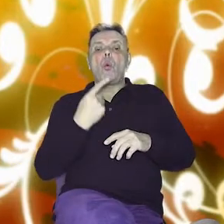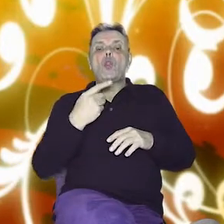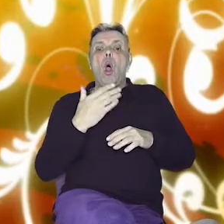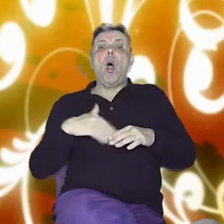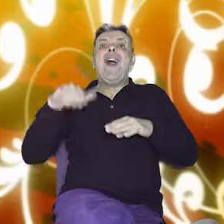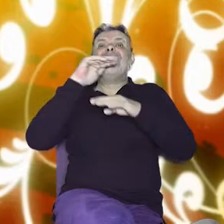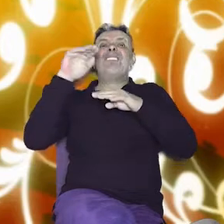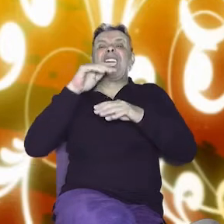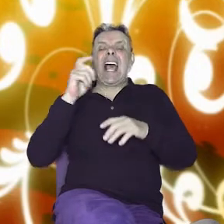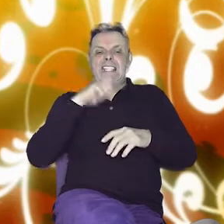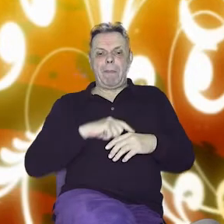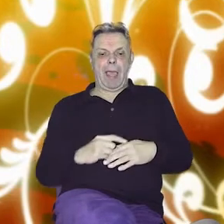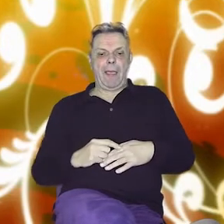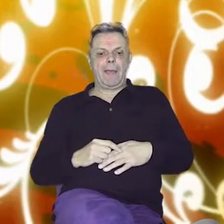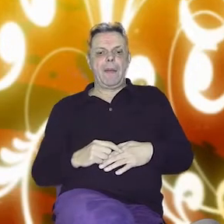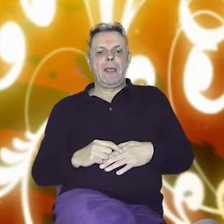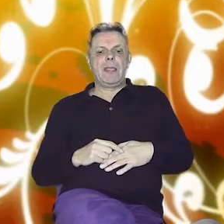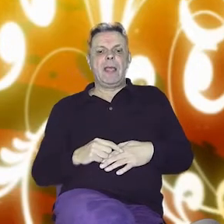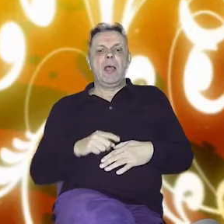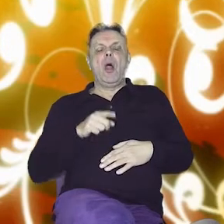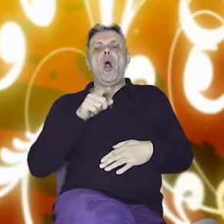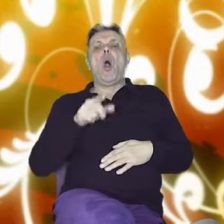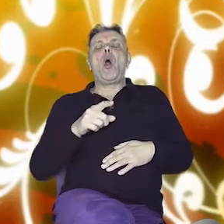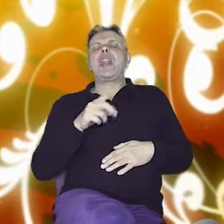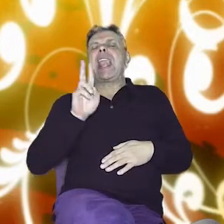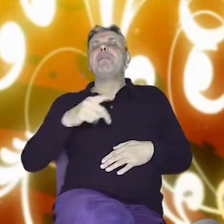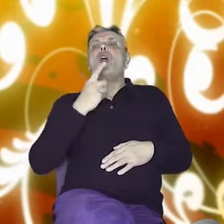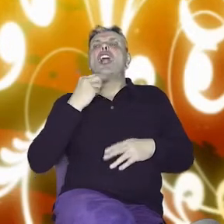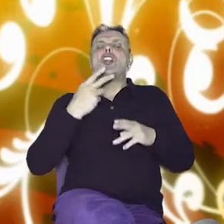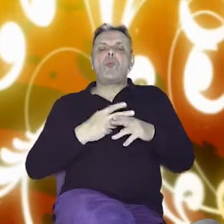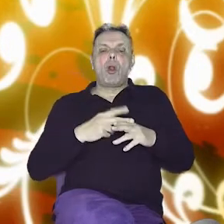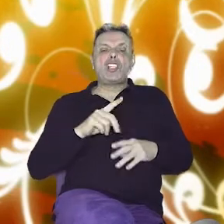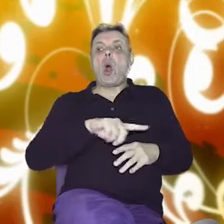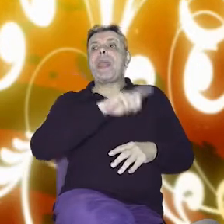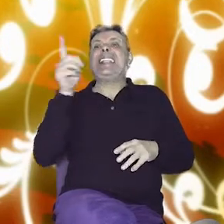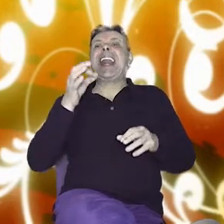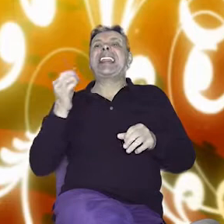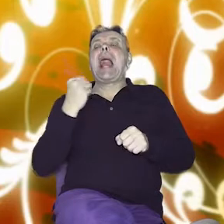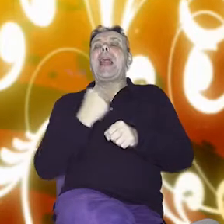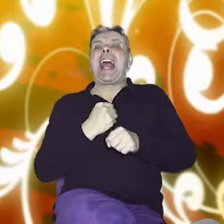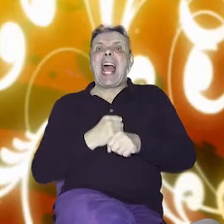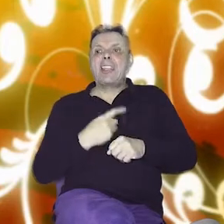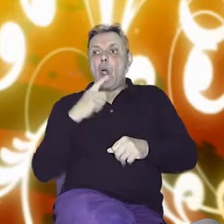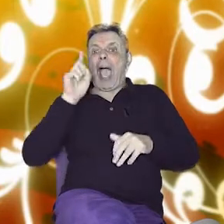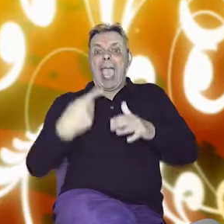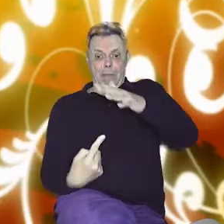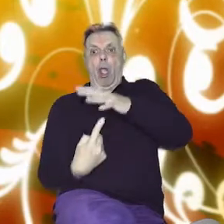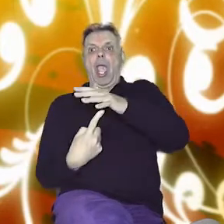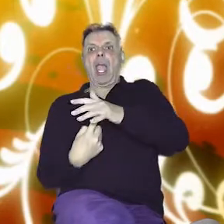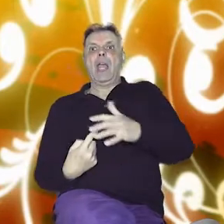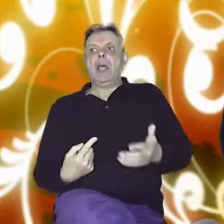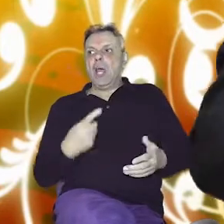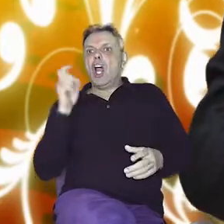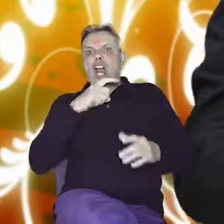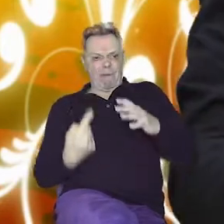cipele. Nije probio gornji vrh. On je dijabetičar, on je cijeli dan radio sa čavlem koji Isus Krist, prebijen